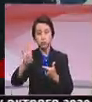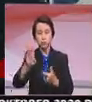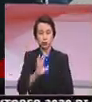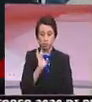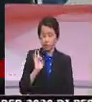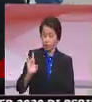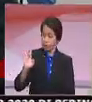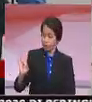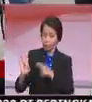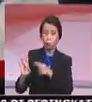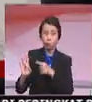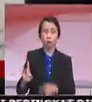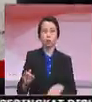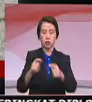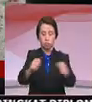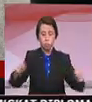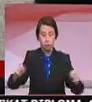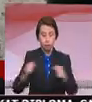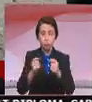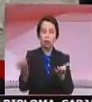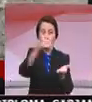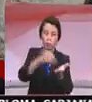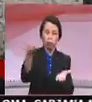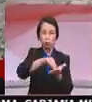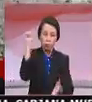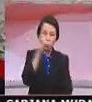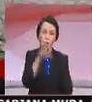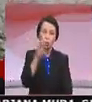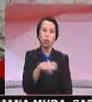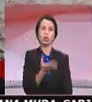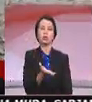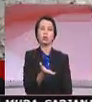88 daripadanya merupakan lokasi berulang.